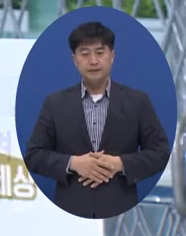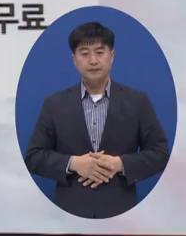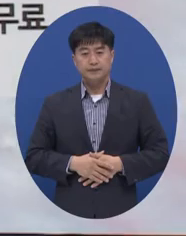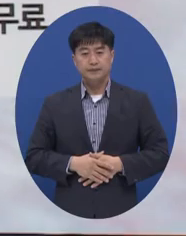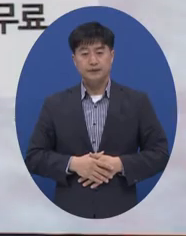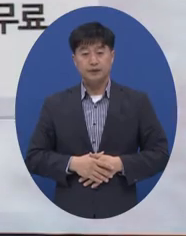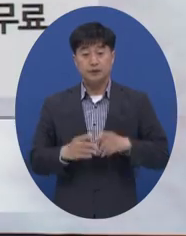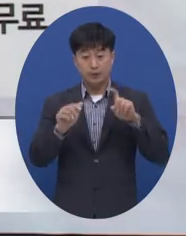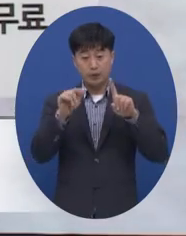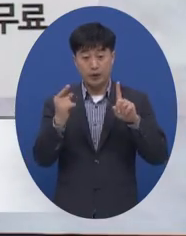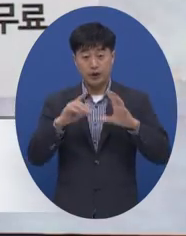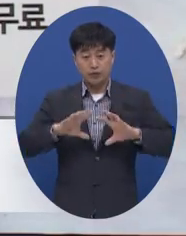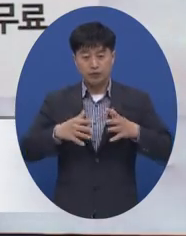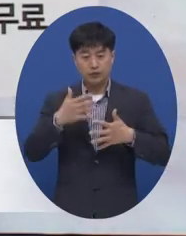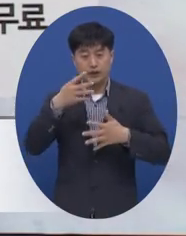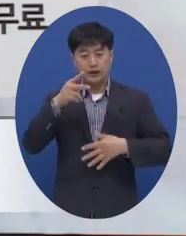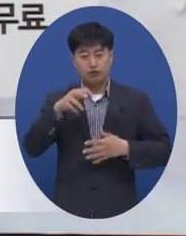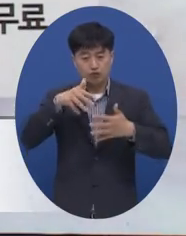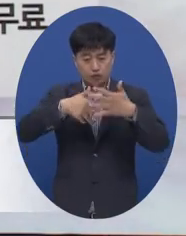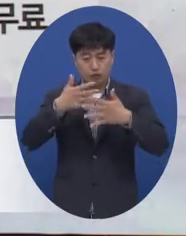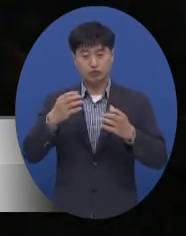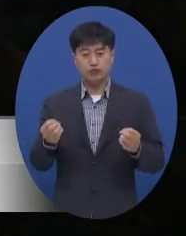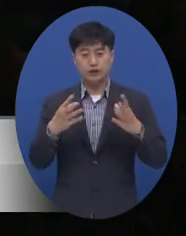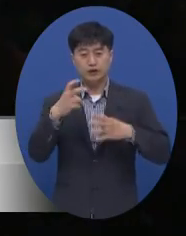생각합니다. 제11회 국제 다큐